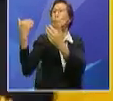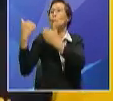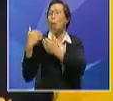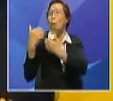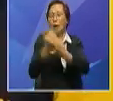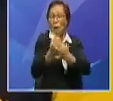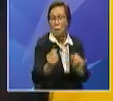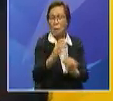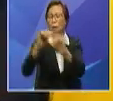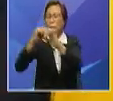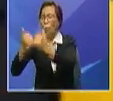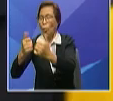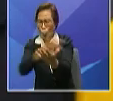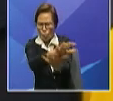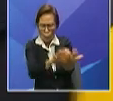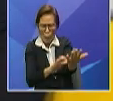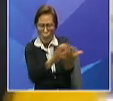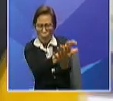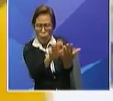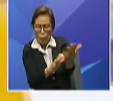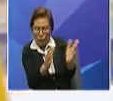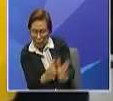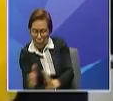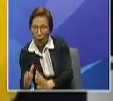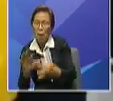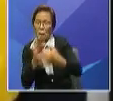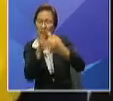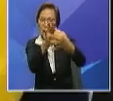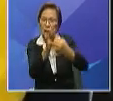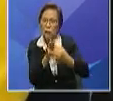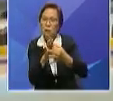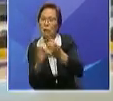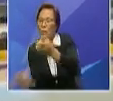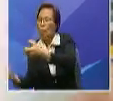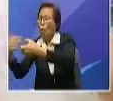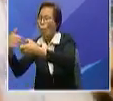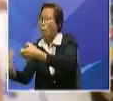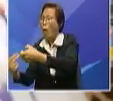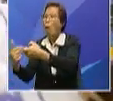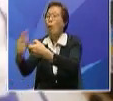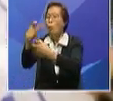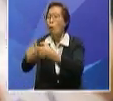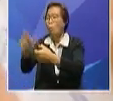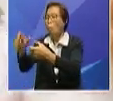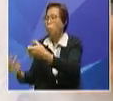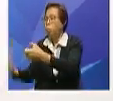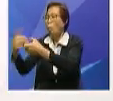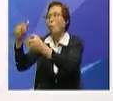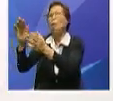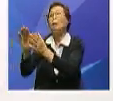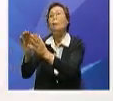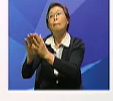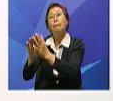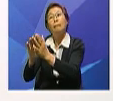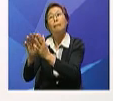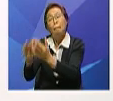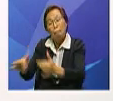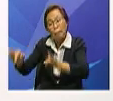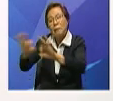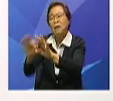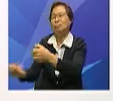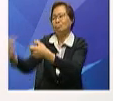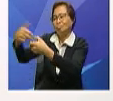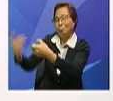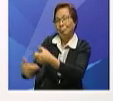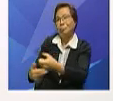telah merangkai setting yang melibatkan kerjasama dan lebar urus semua pihak yang berkepentingan dalam